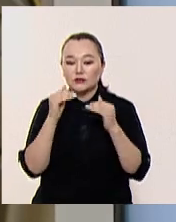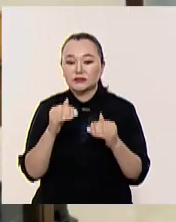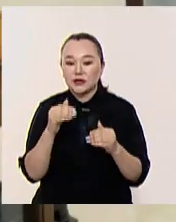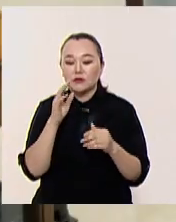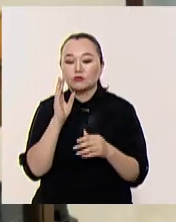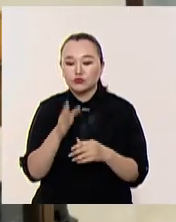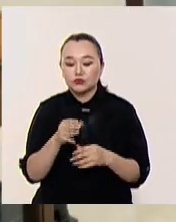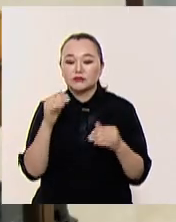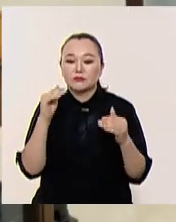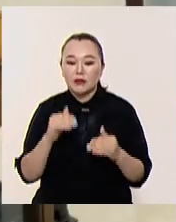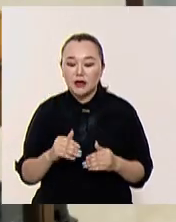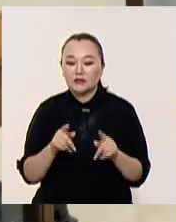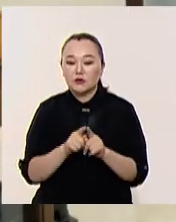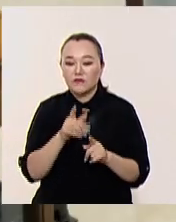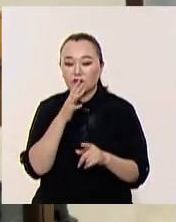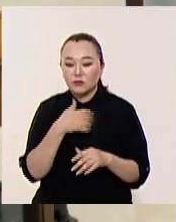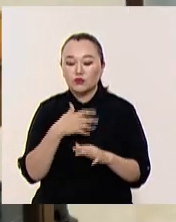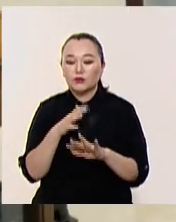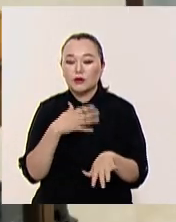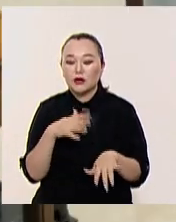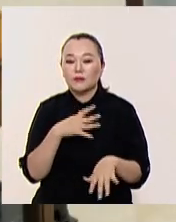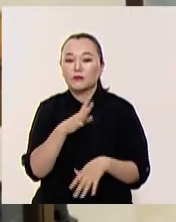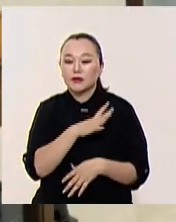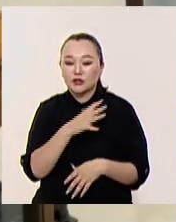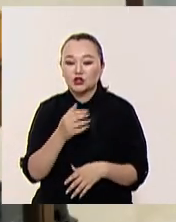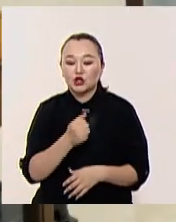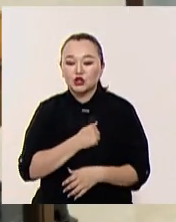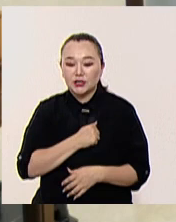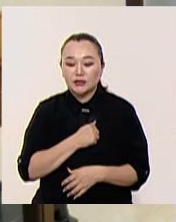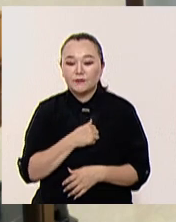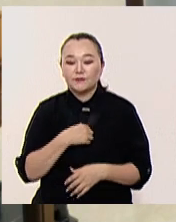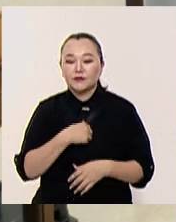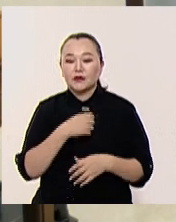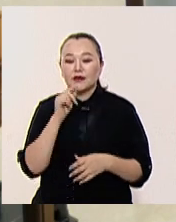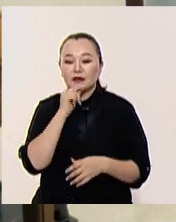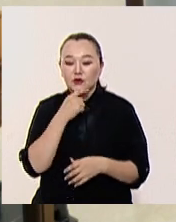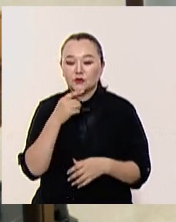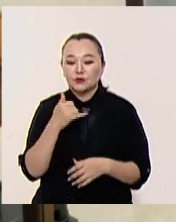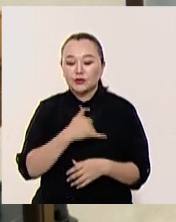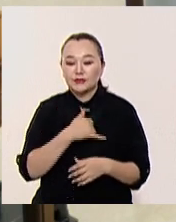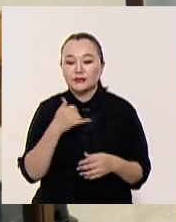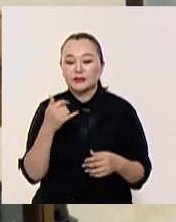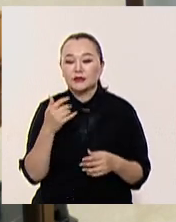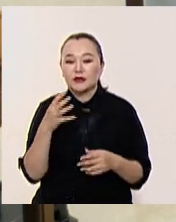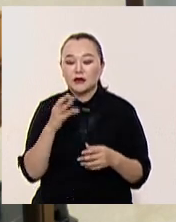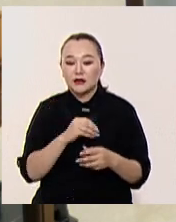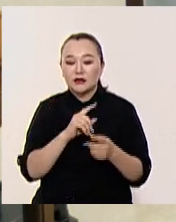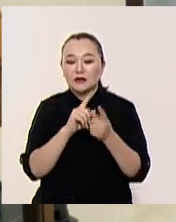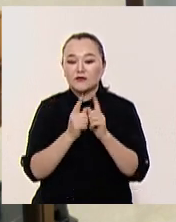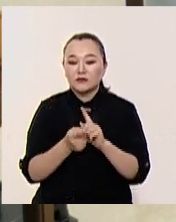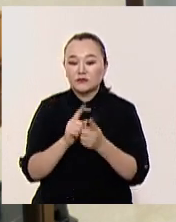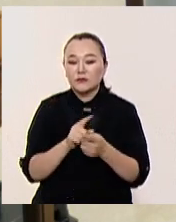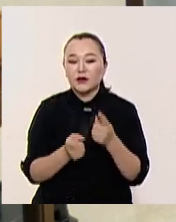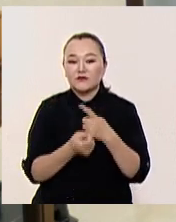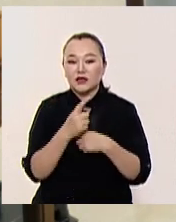спад. Такие периоды мы проходили. И, к сожалению, экономика она цикличная. Периодически такие возникают